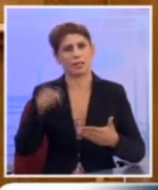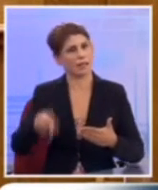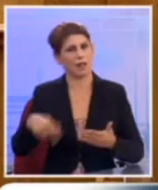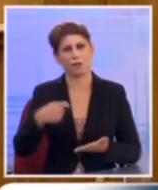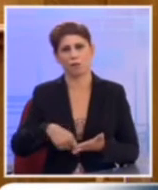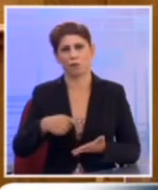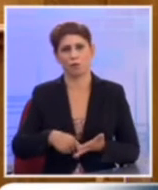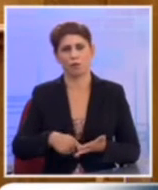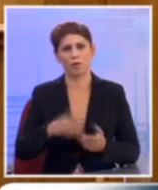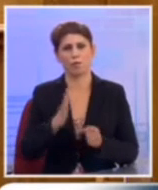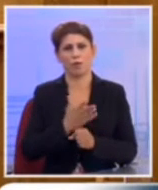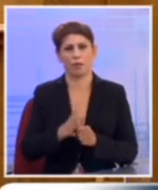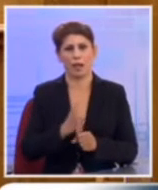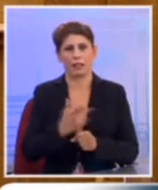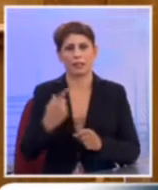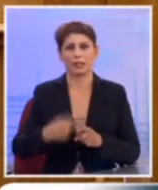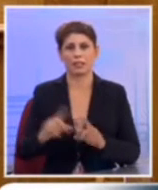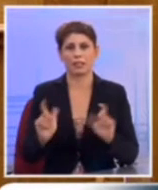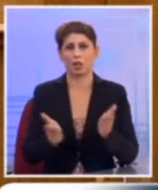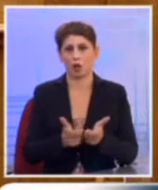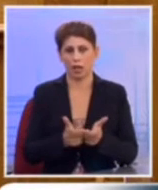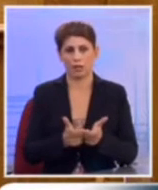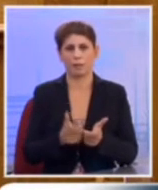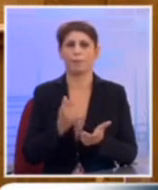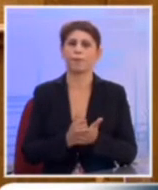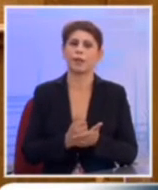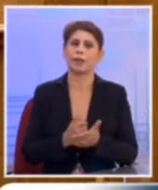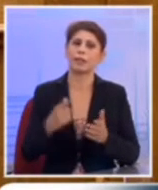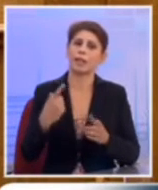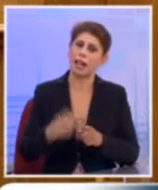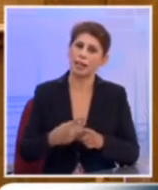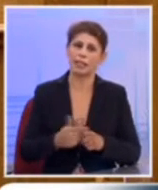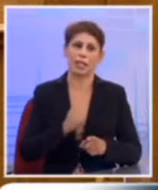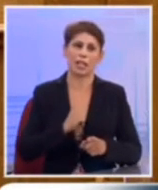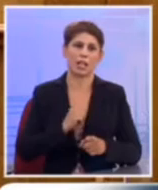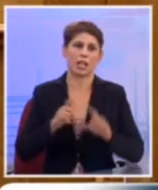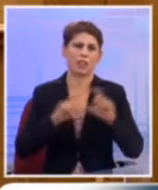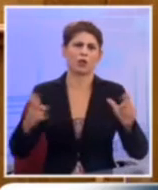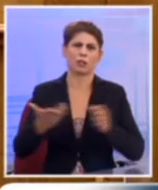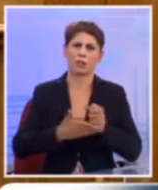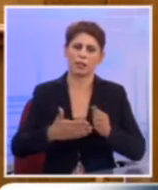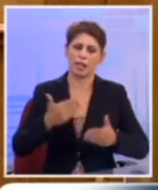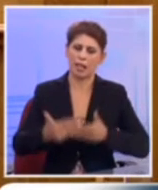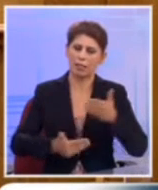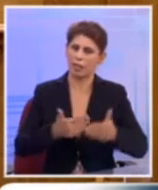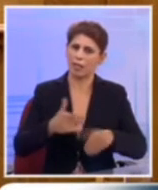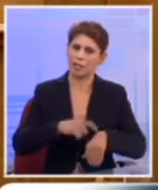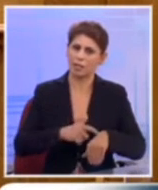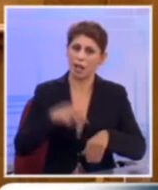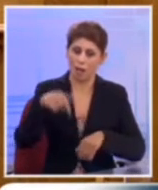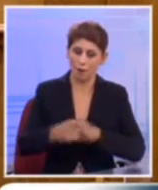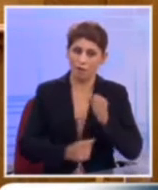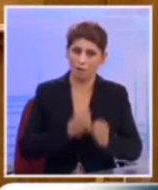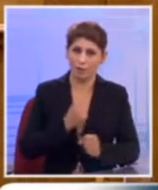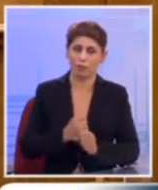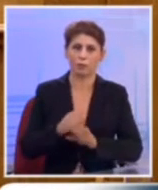φόρου που διαλύει την ελληνική οικογένεια και την ελληνική ιδιοκτησία. Σταδιακά, στην ώρα του, από φέτος, με